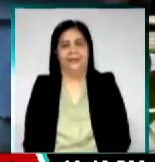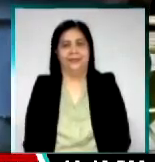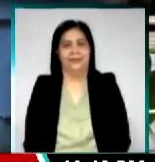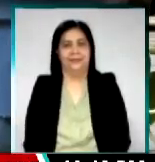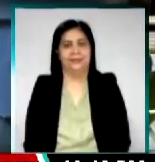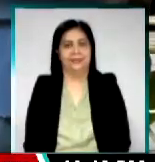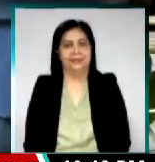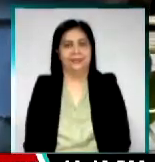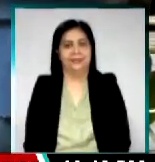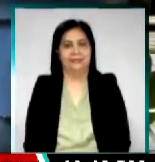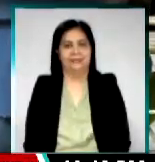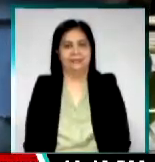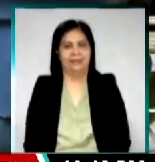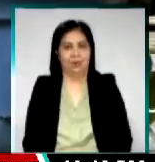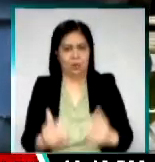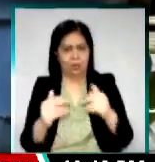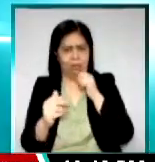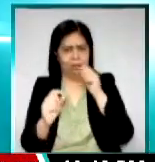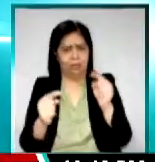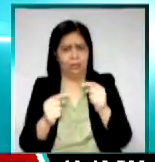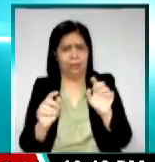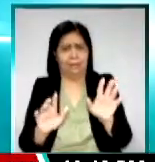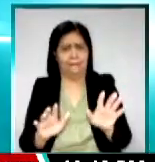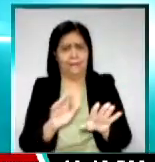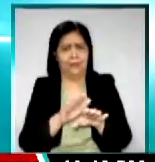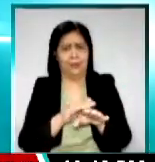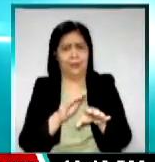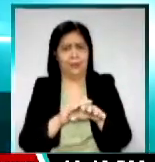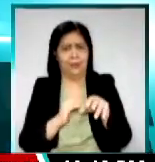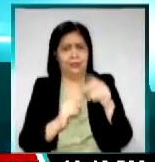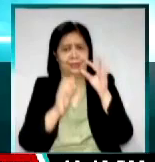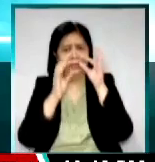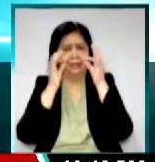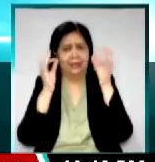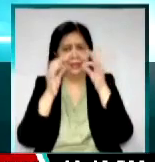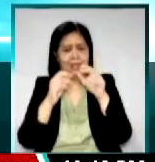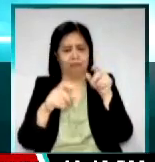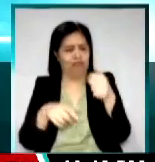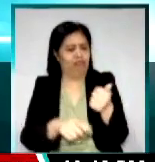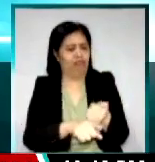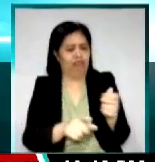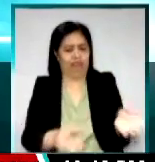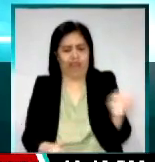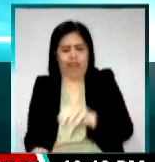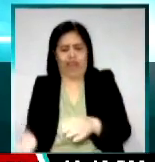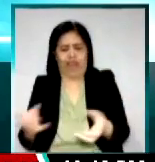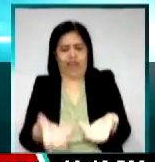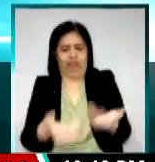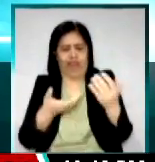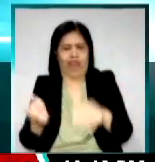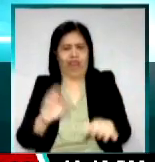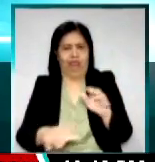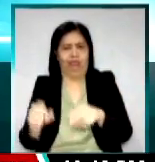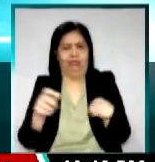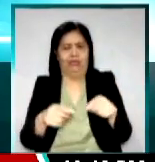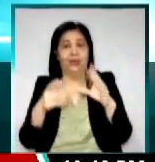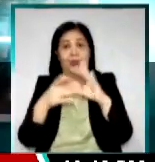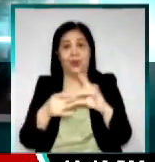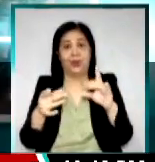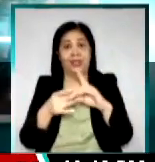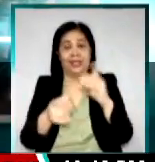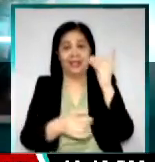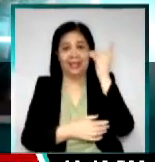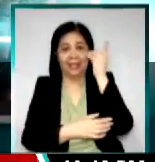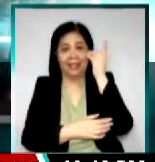Sana hindi nasaktan yung pusang pinagtanim niya ng na-uproot na halaman. Kwento ni Daniel